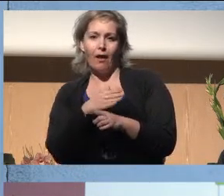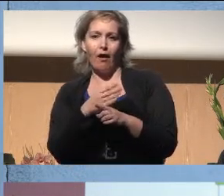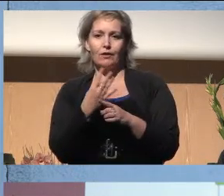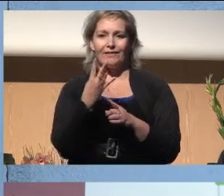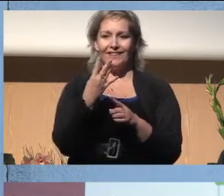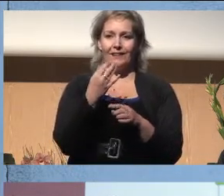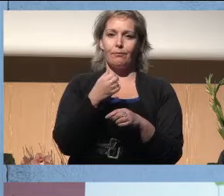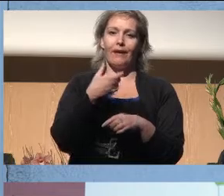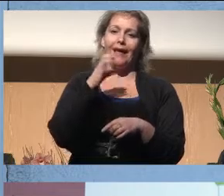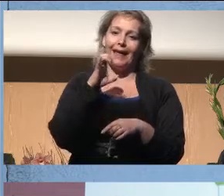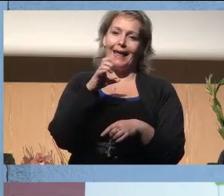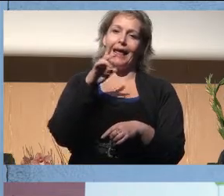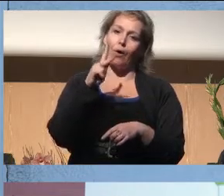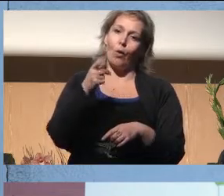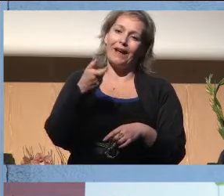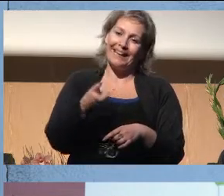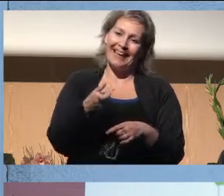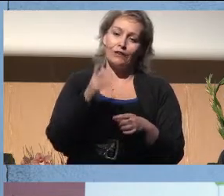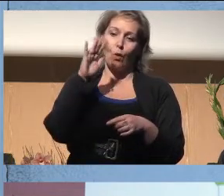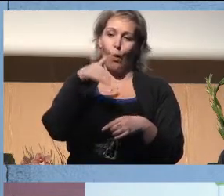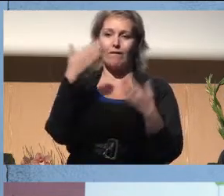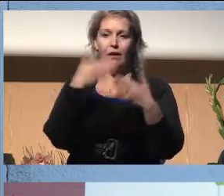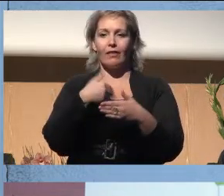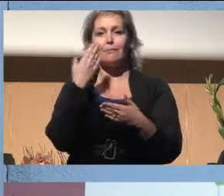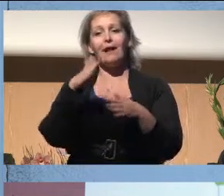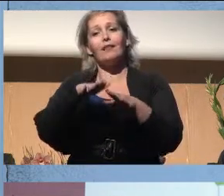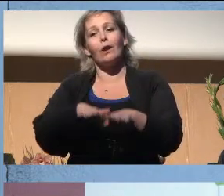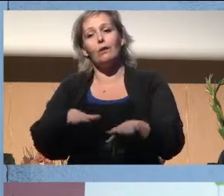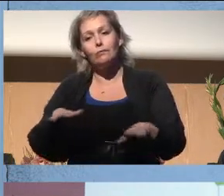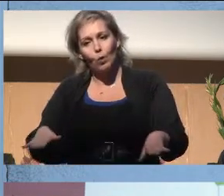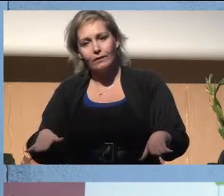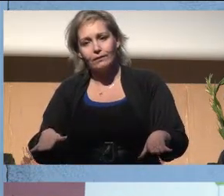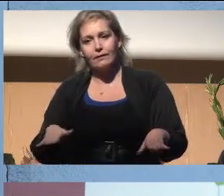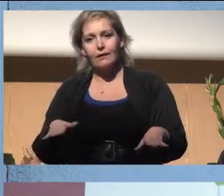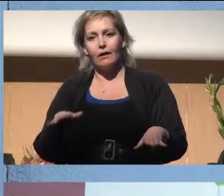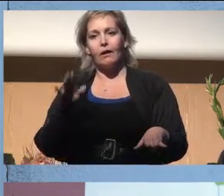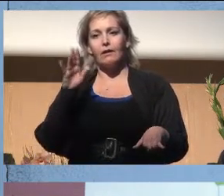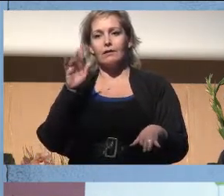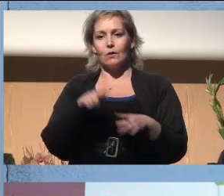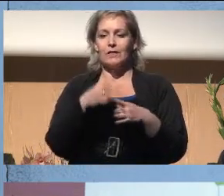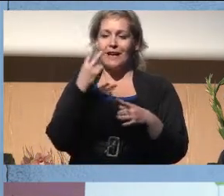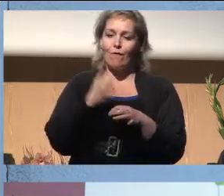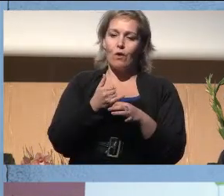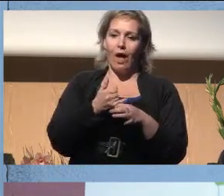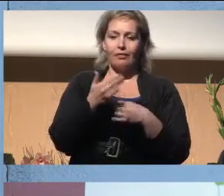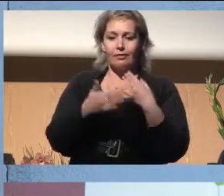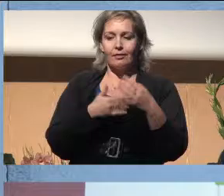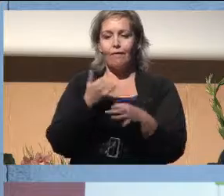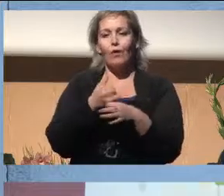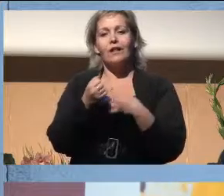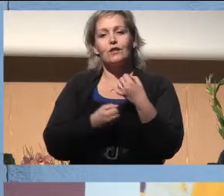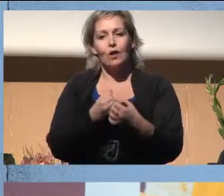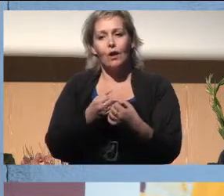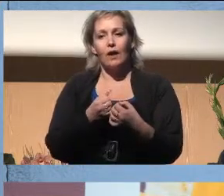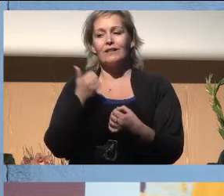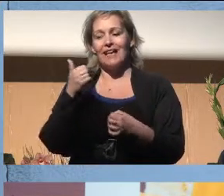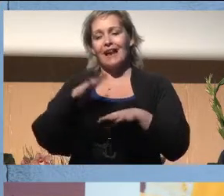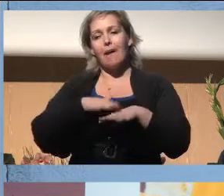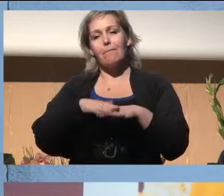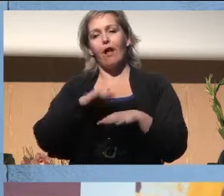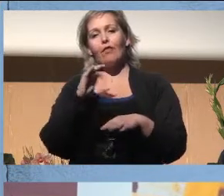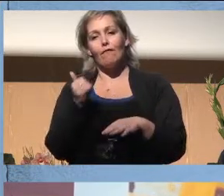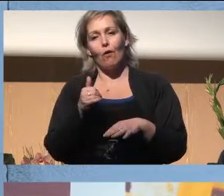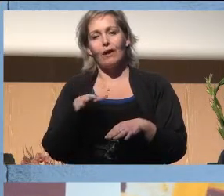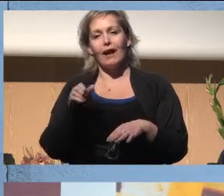fyra arbets-YKG. Och de sa, över natten blev det lugnt i och med att vi nu ser hur vi ligger till och vad vi ska göra. Det här är en plan